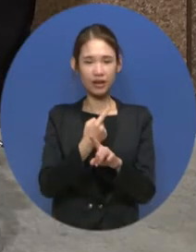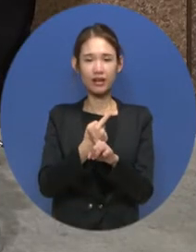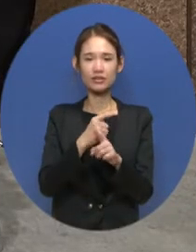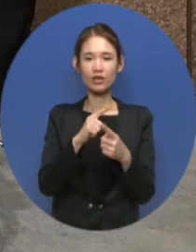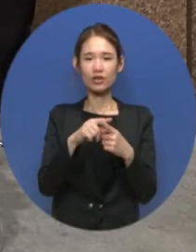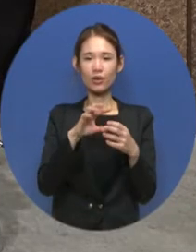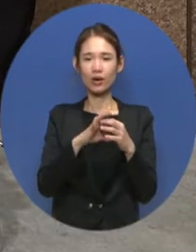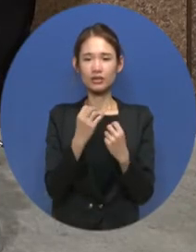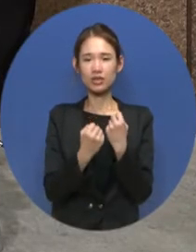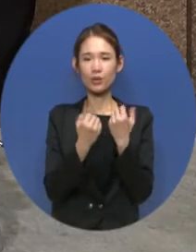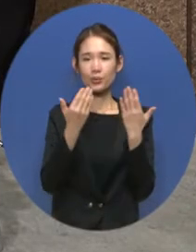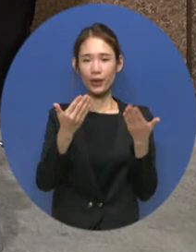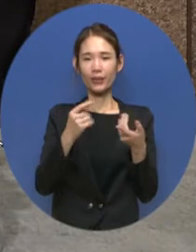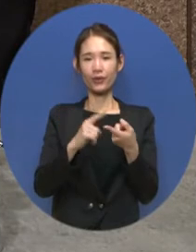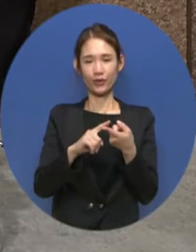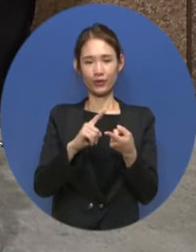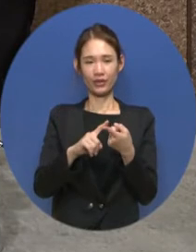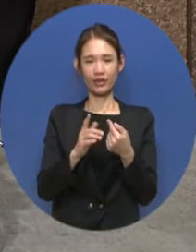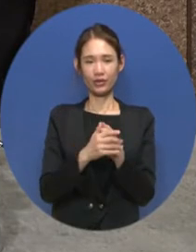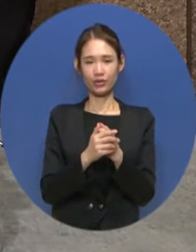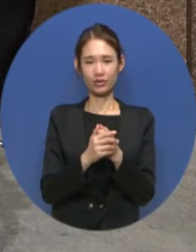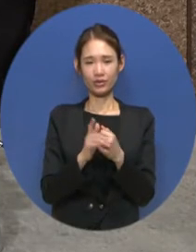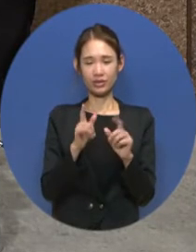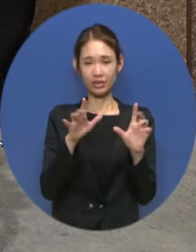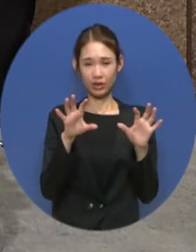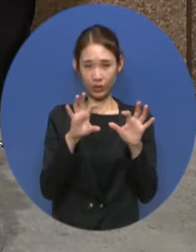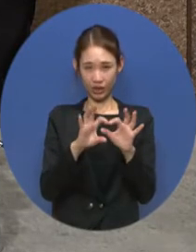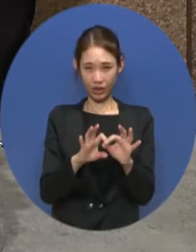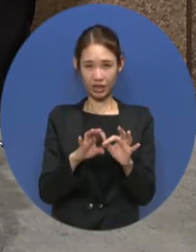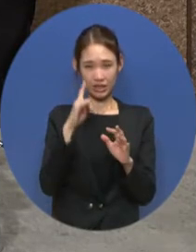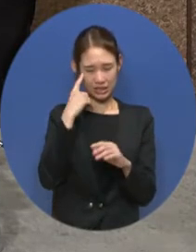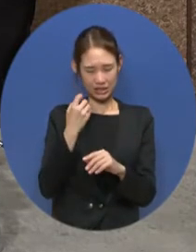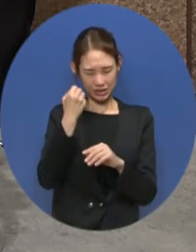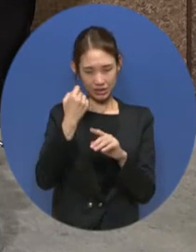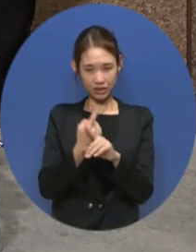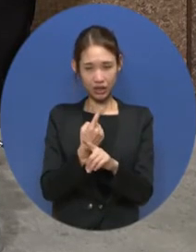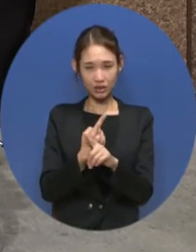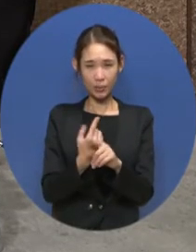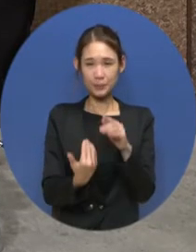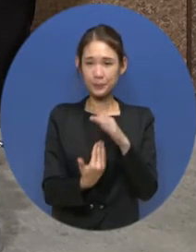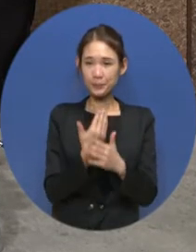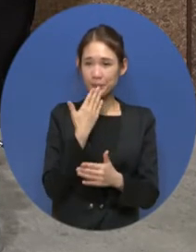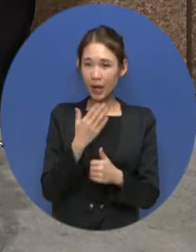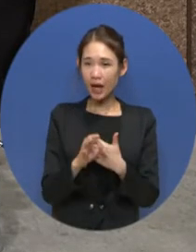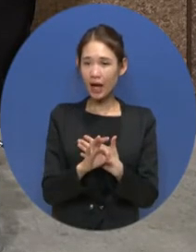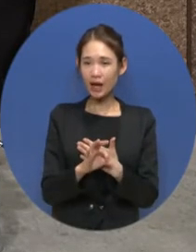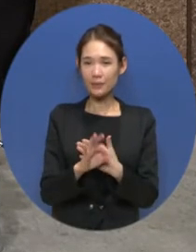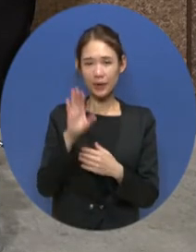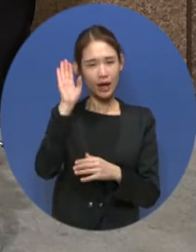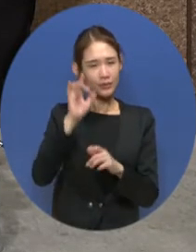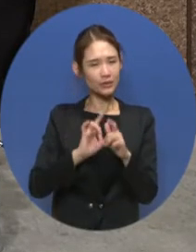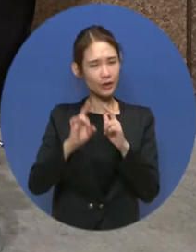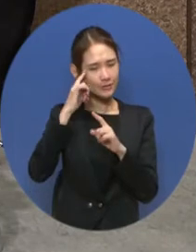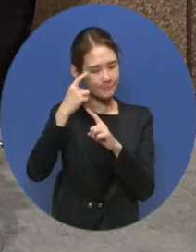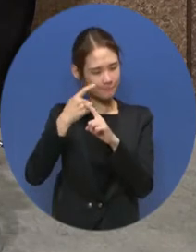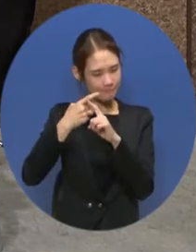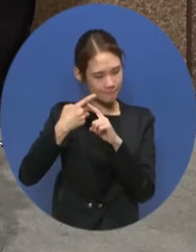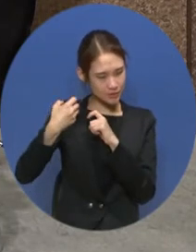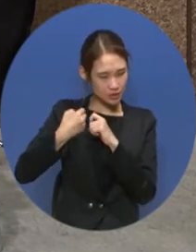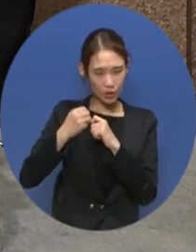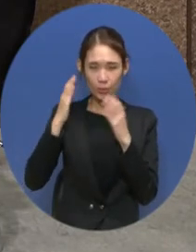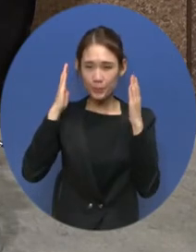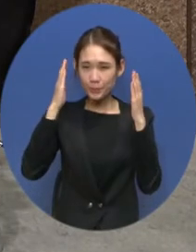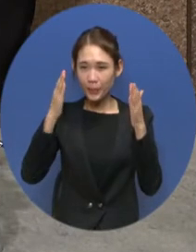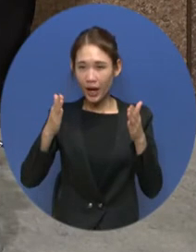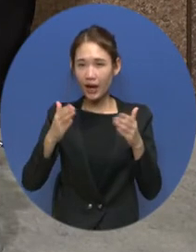대해서 얘기를 했던 것처럼 이 부분 역시 좀 인식 개선이 이루어진다면은 앞으로 좀더 긍정적인 그 방향으로